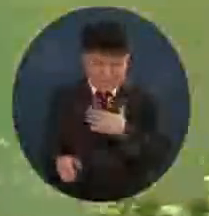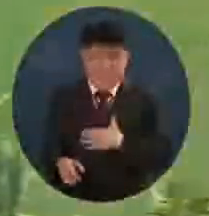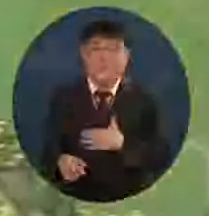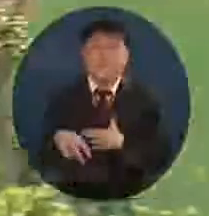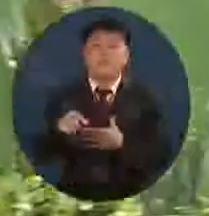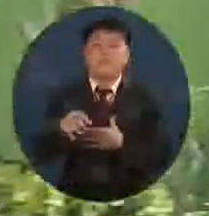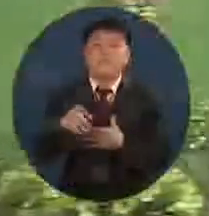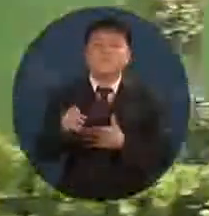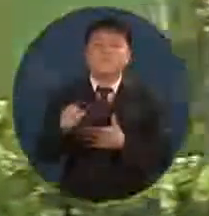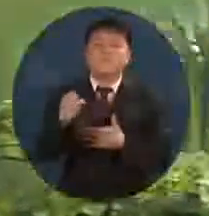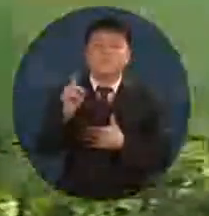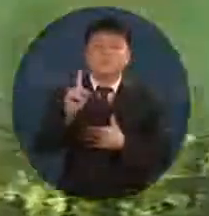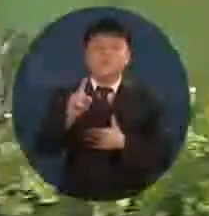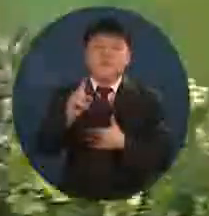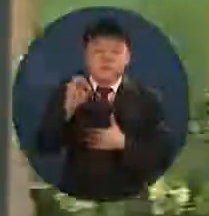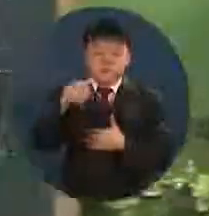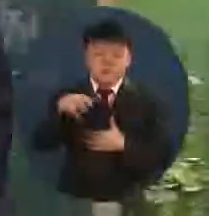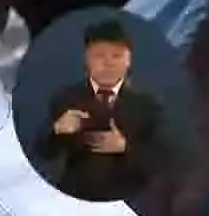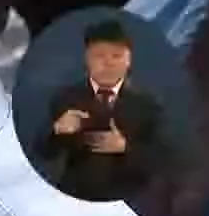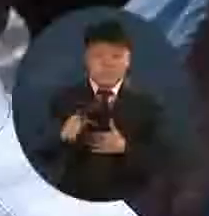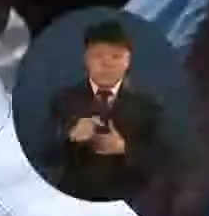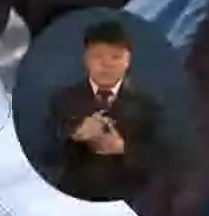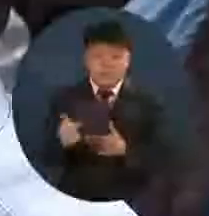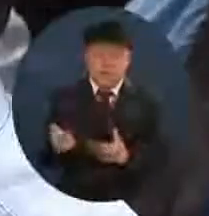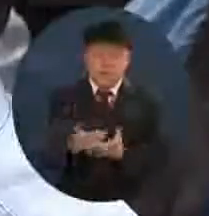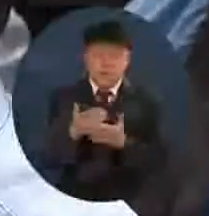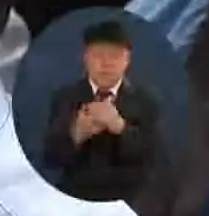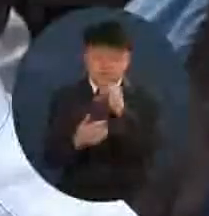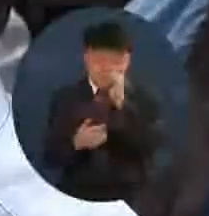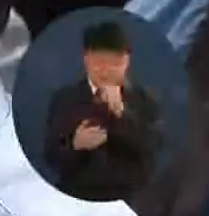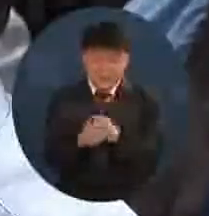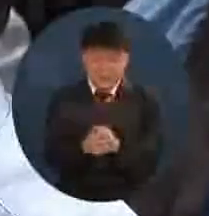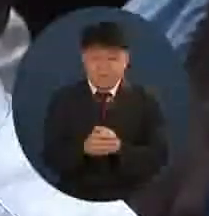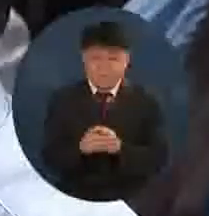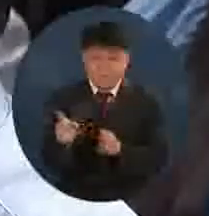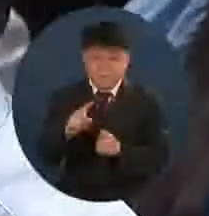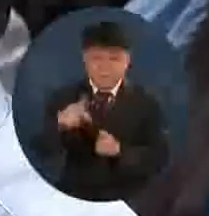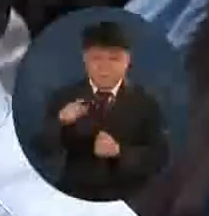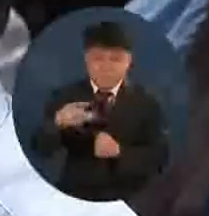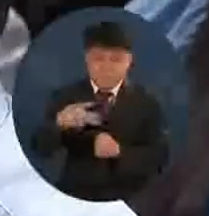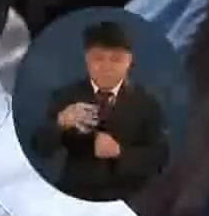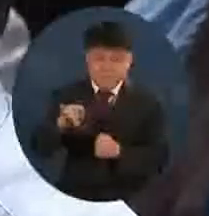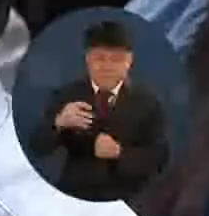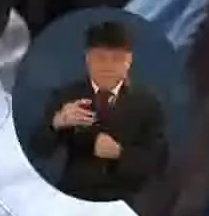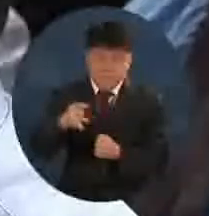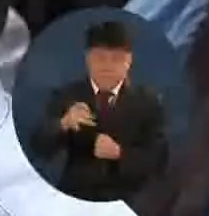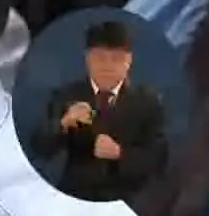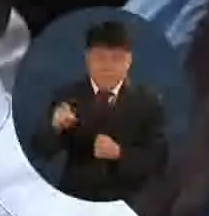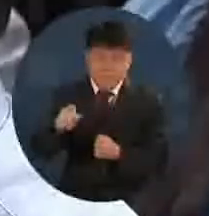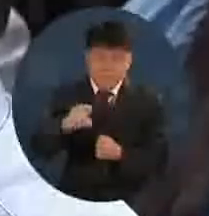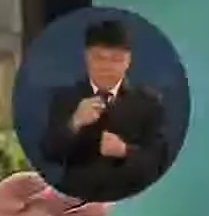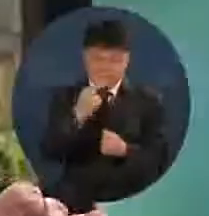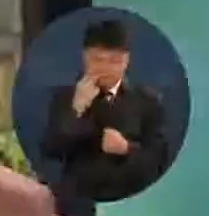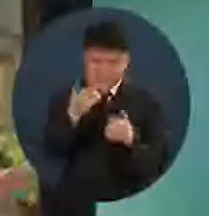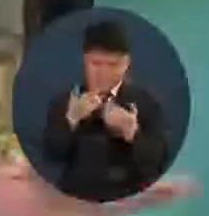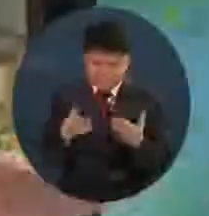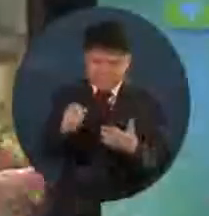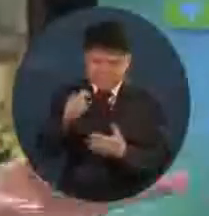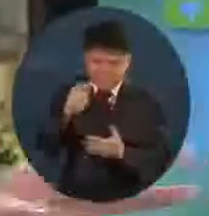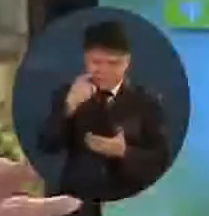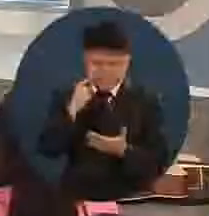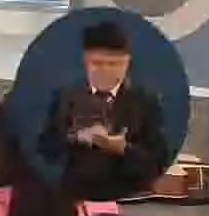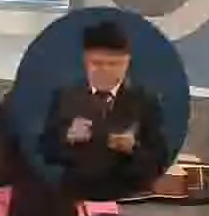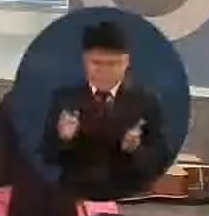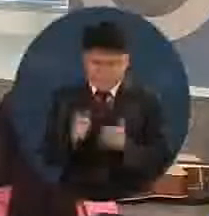우주로는 하여튼 여기까지 오게 됩니다. 그래서 사실은 그 갈릴레이가 목성 달 발견할 때까지가